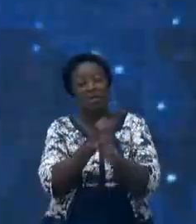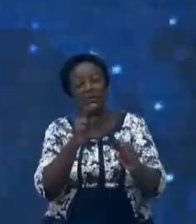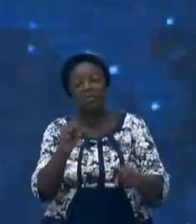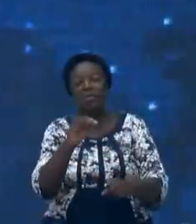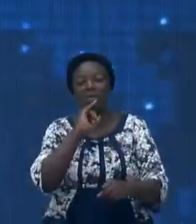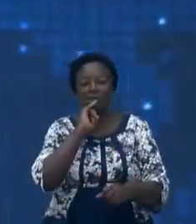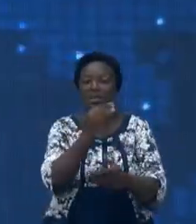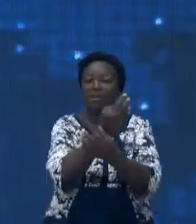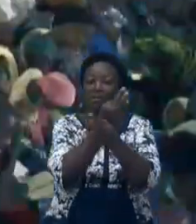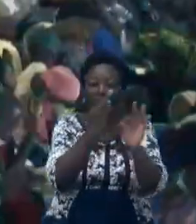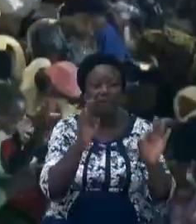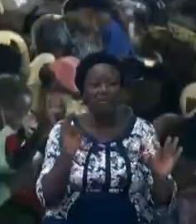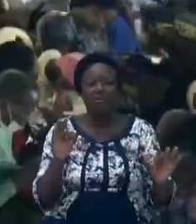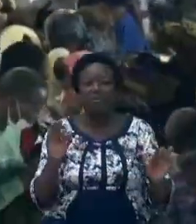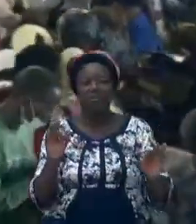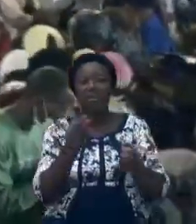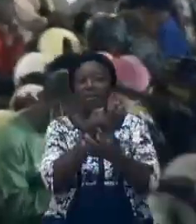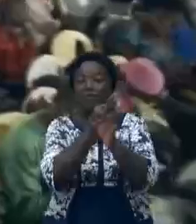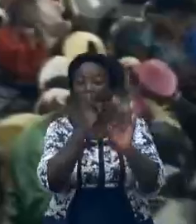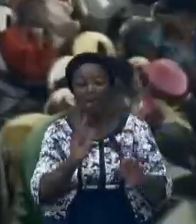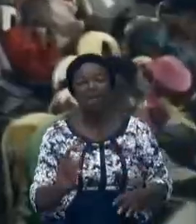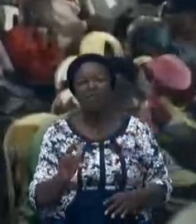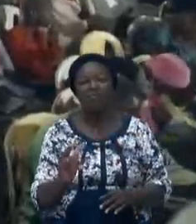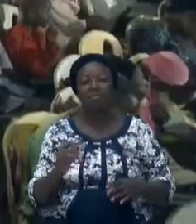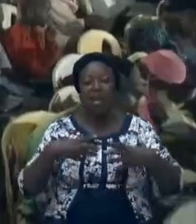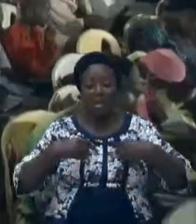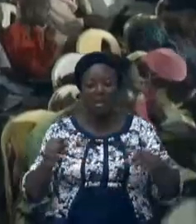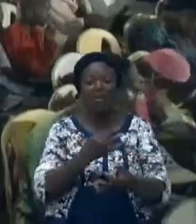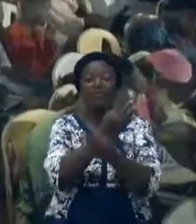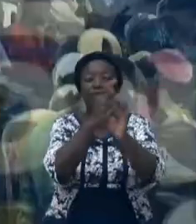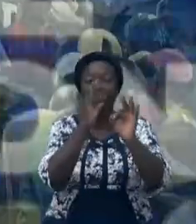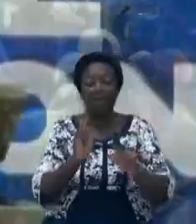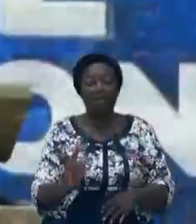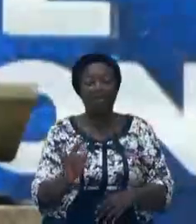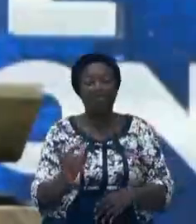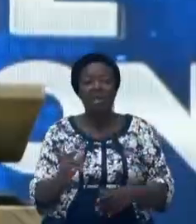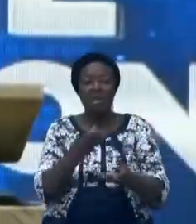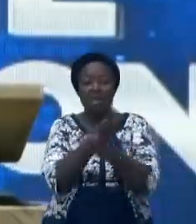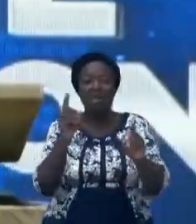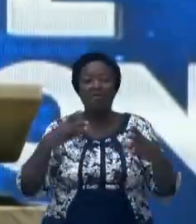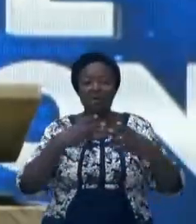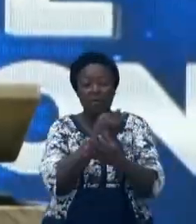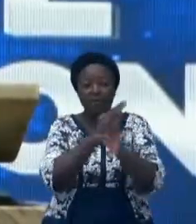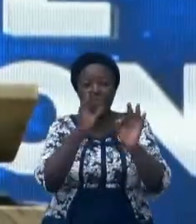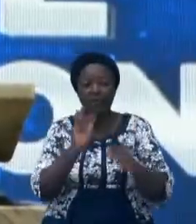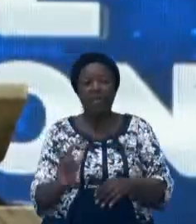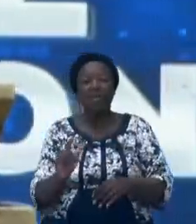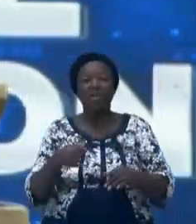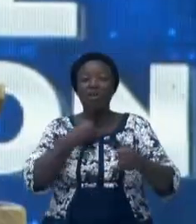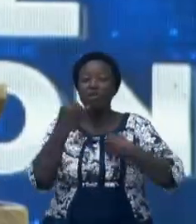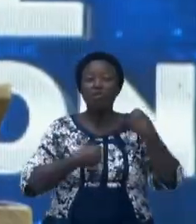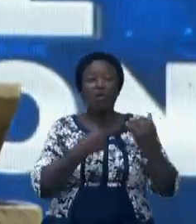entendu là-bas maintenant le salut gratuitement guérison gratuitement